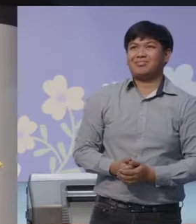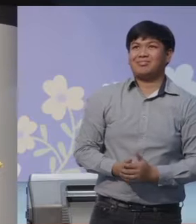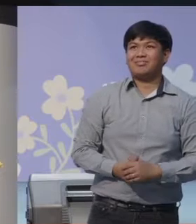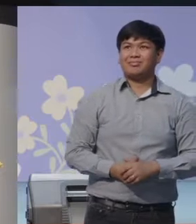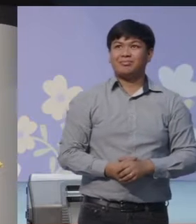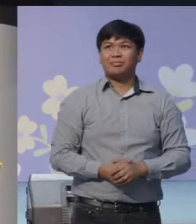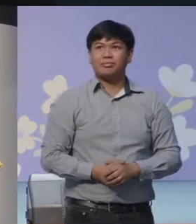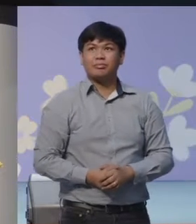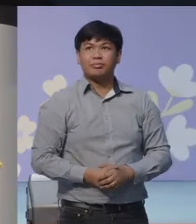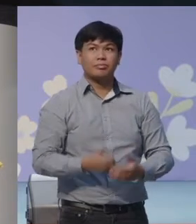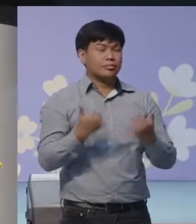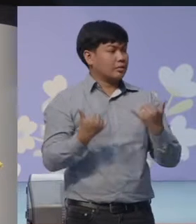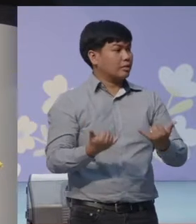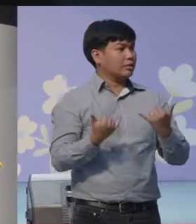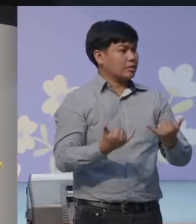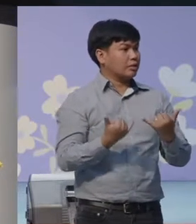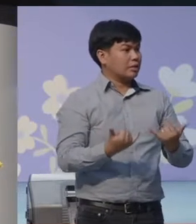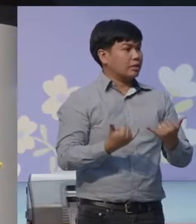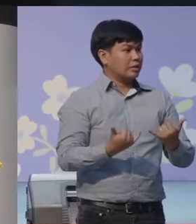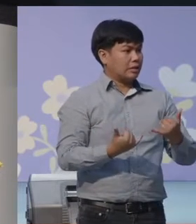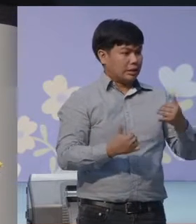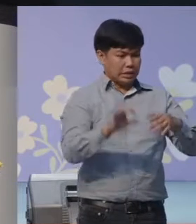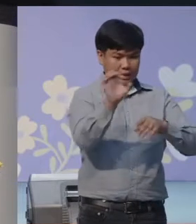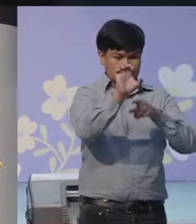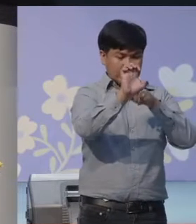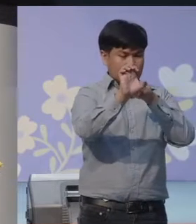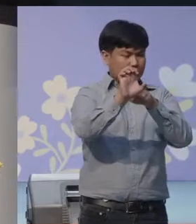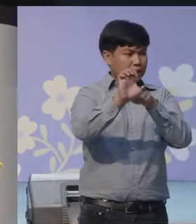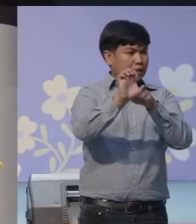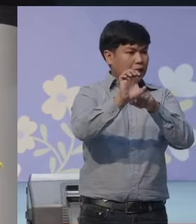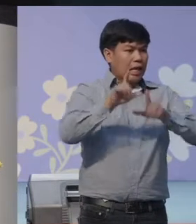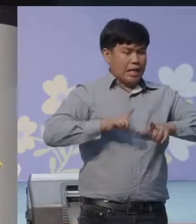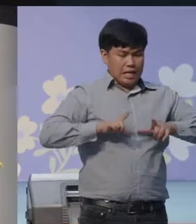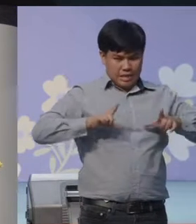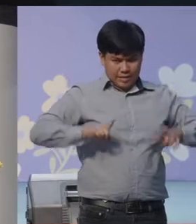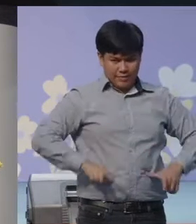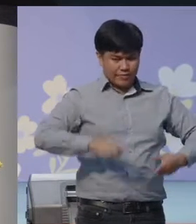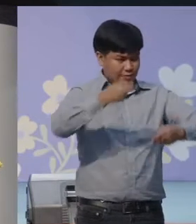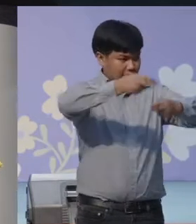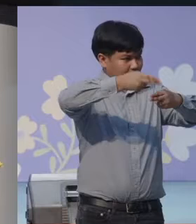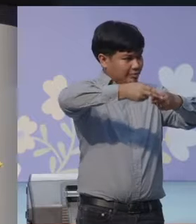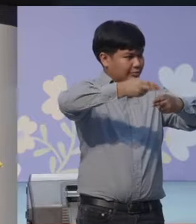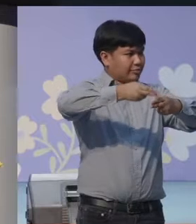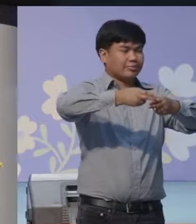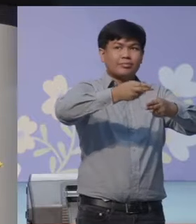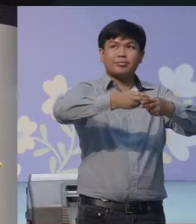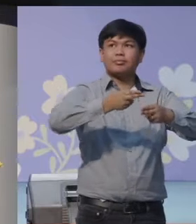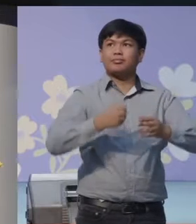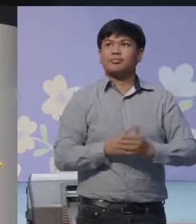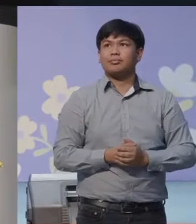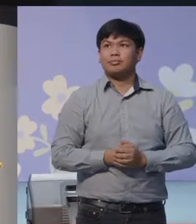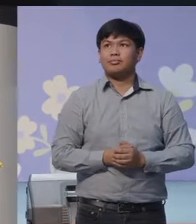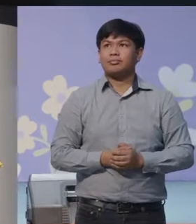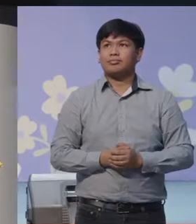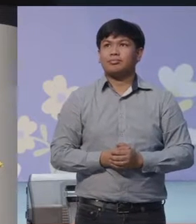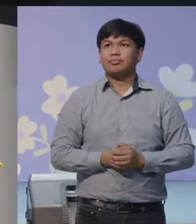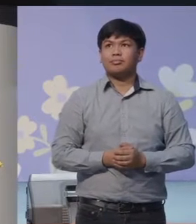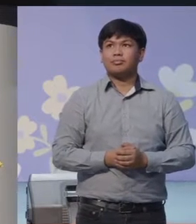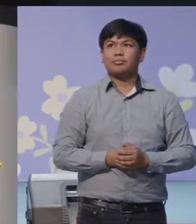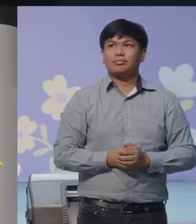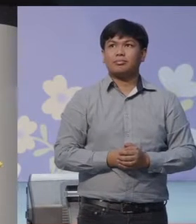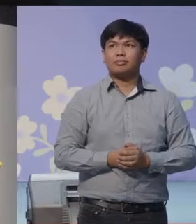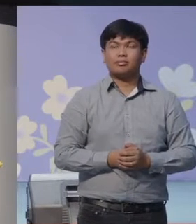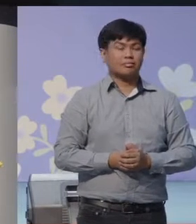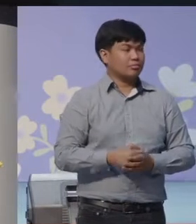siya. At makikita niyo ang pangalan ni Elkana na Levite dun sa libro ng Chronicles. Okay?